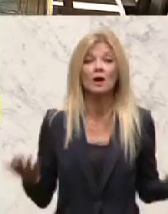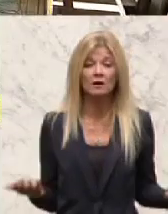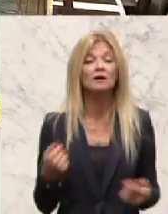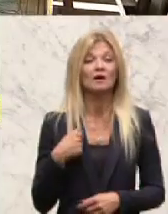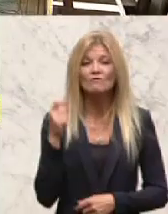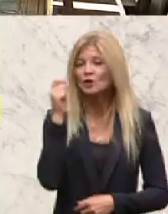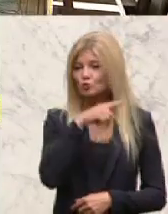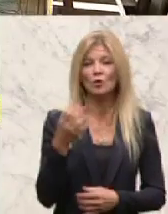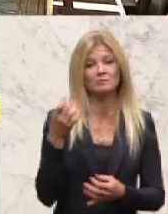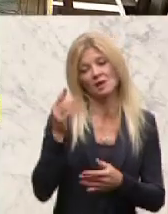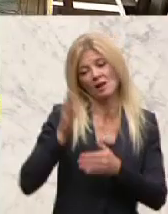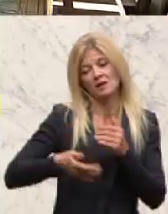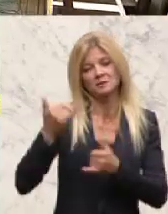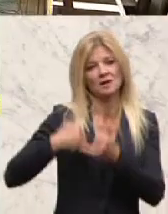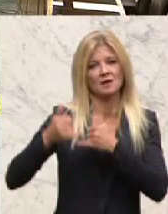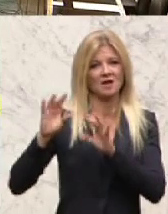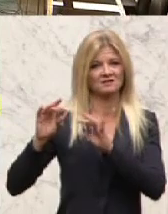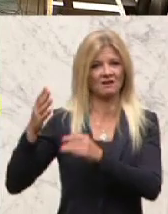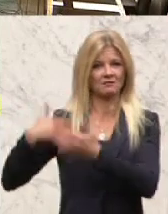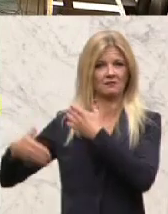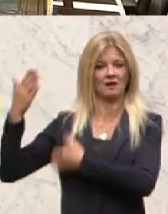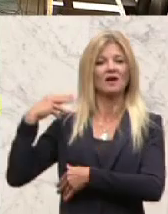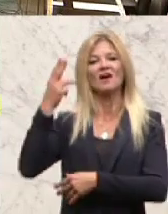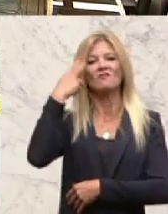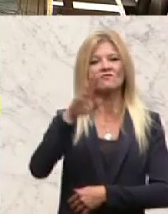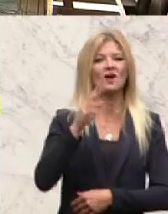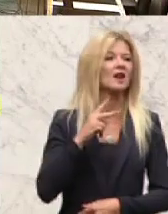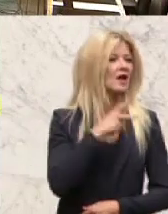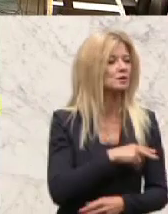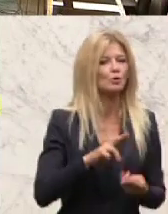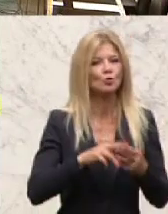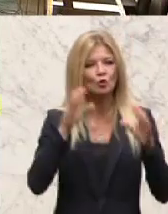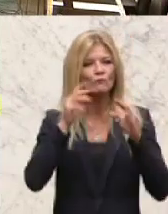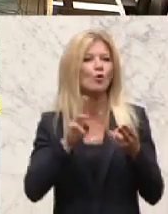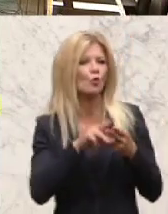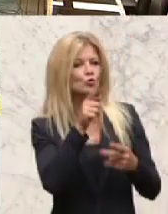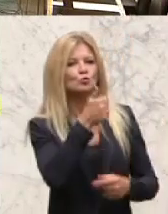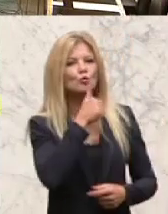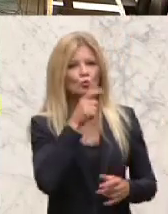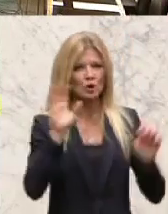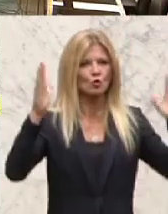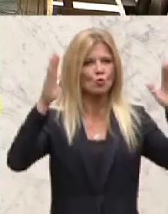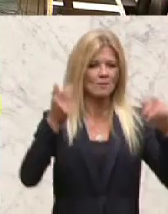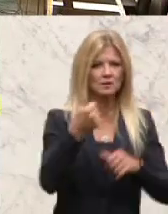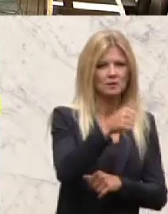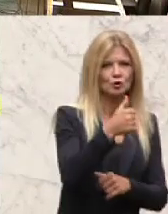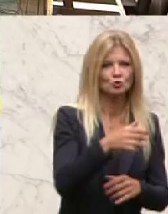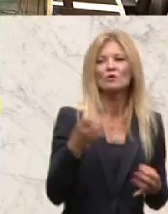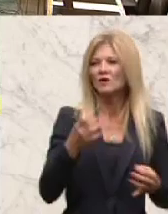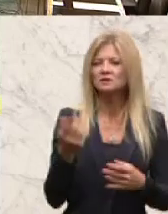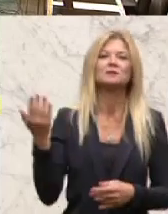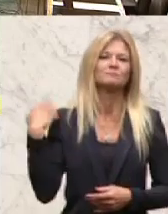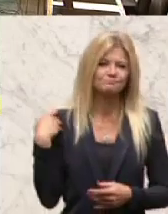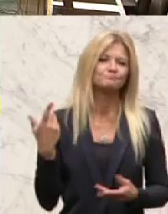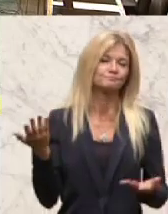Weil Sie als SPÖ und ÖVP und eigentlich sogar unter Jubel der Grünen eigentlich zugelassen haben, dass mit dem Titel Asyl